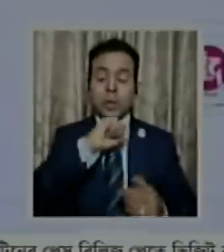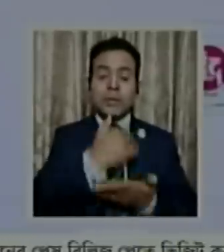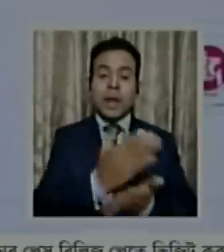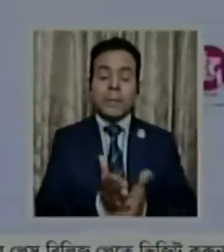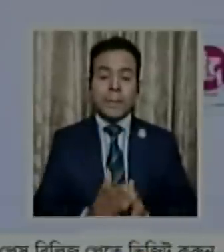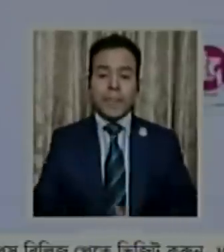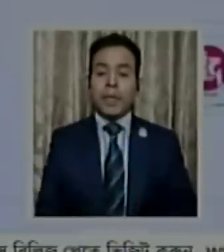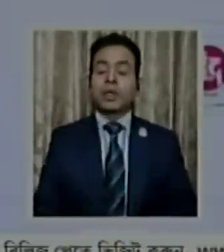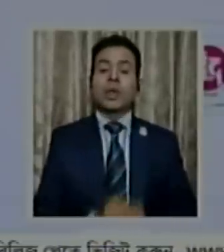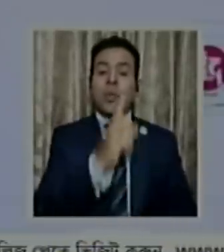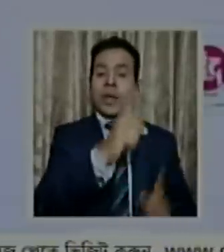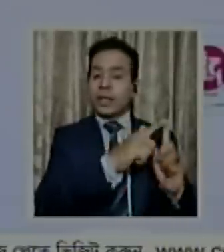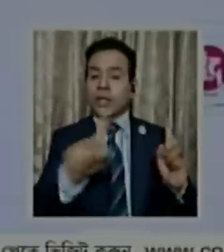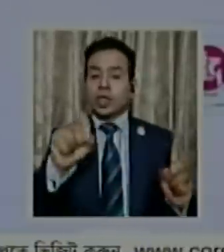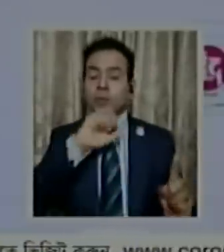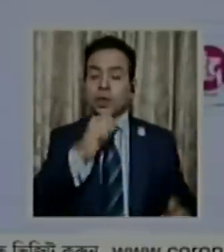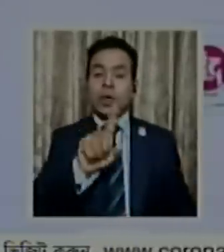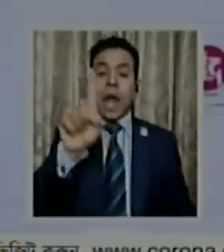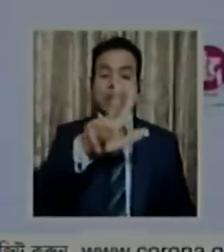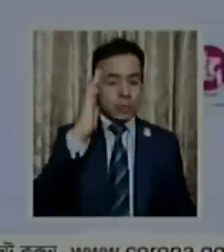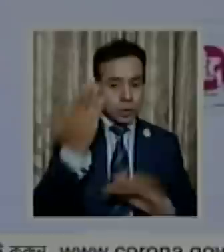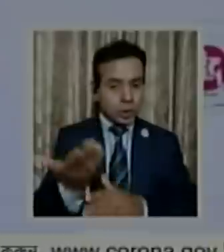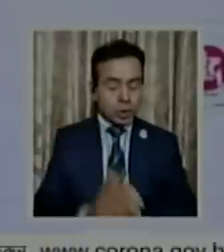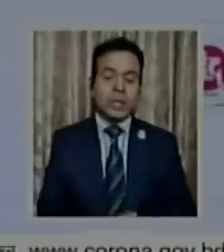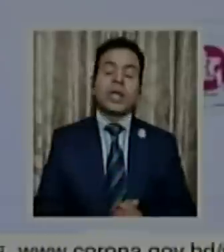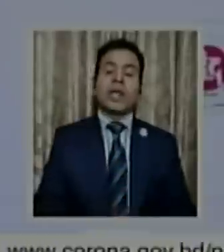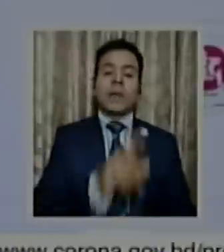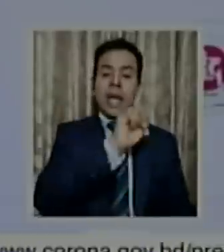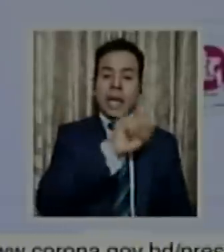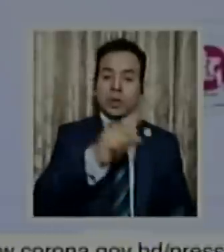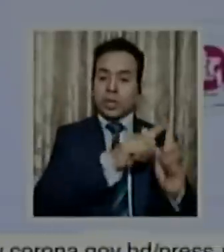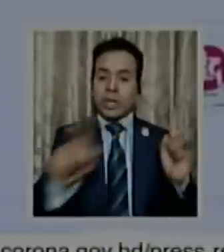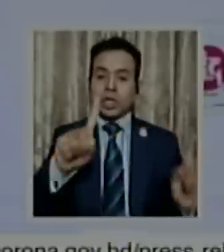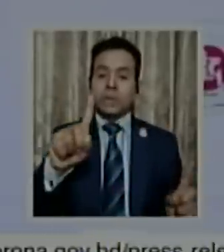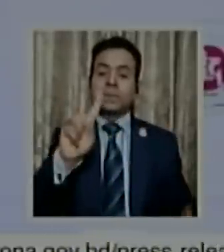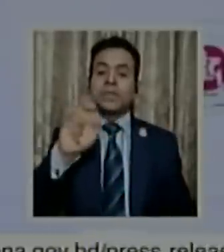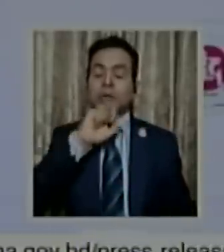এ পর্যন্ত বয়স বিভাজনে মৃতের সংখ্যা এবং শতকরা হার